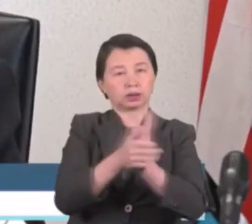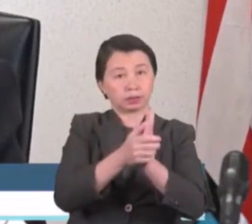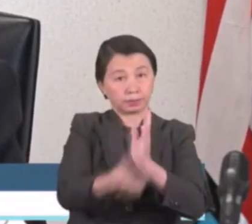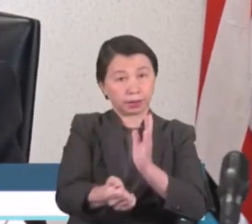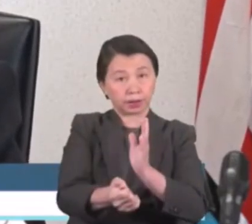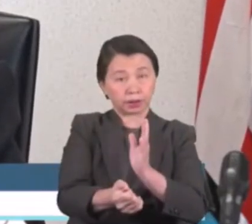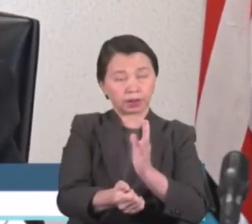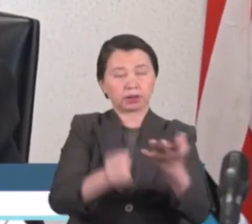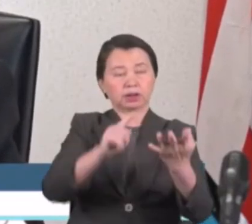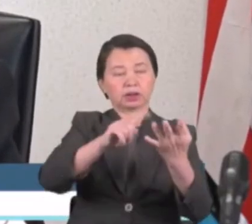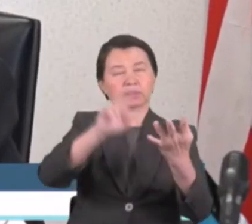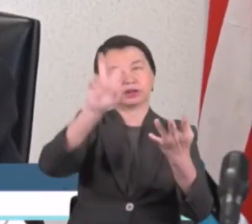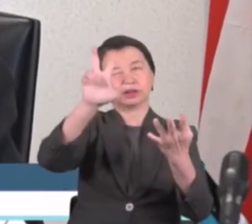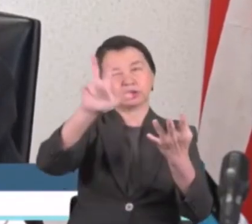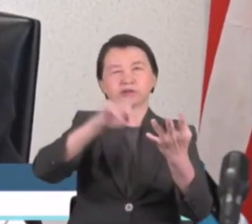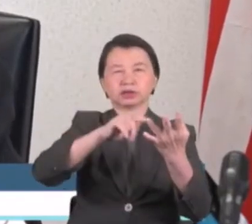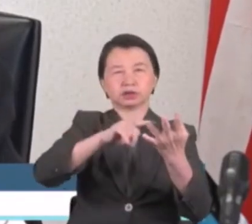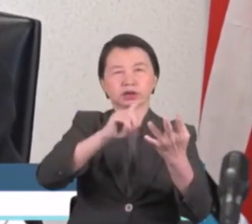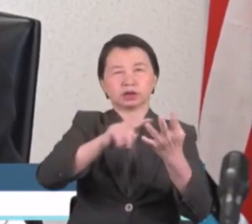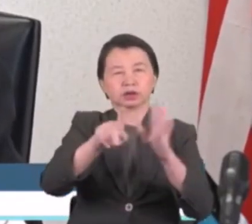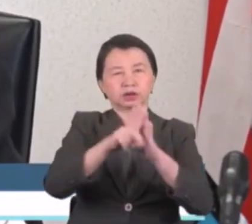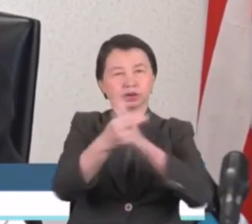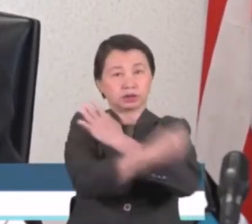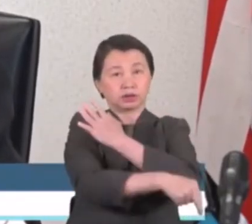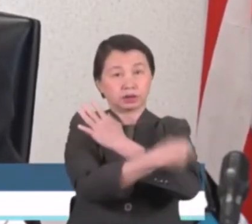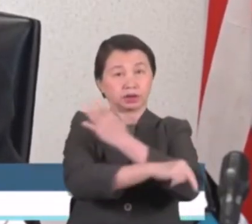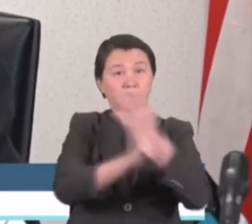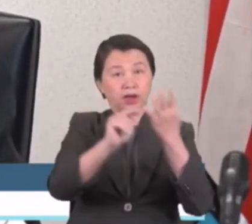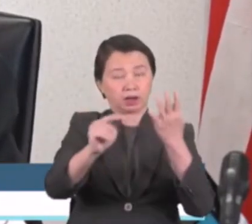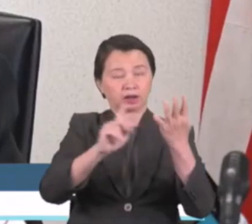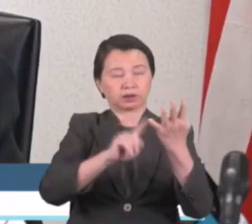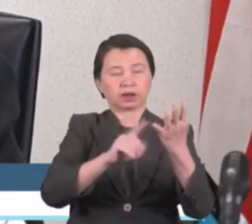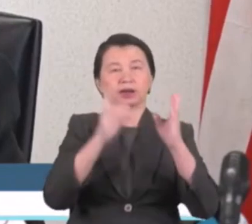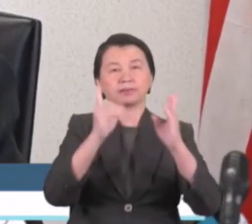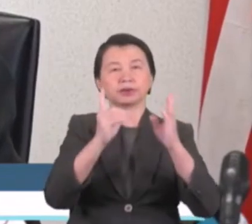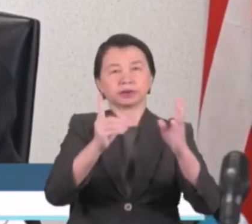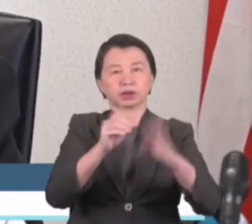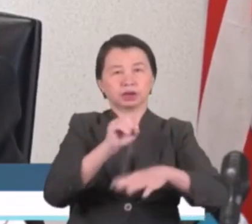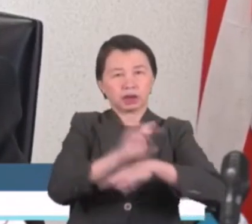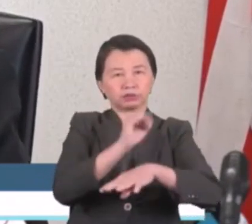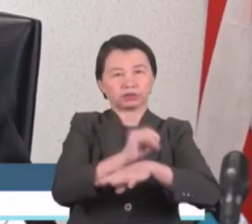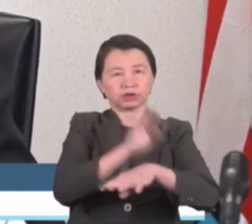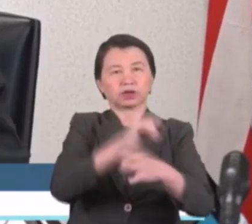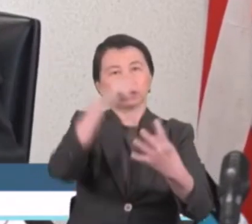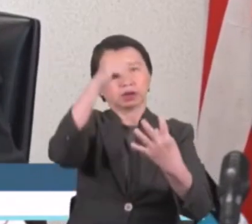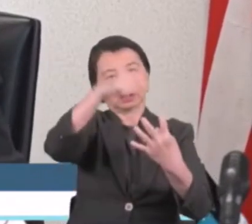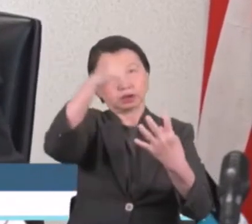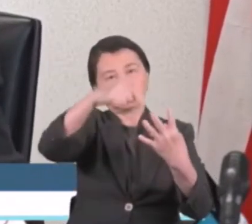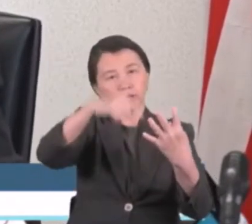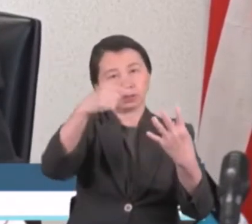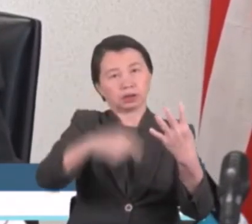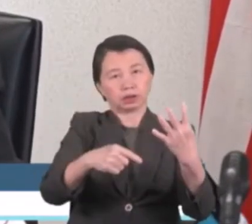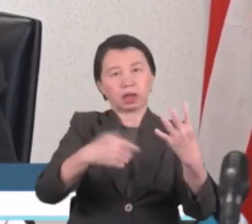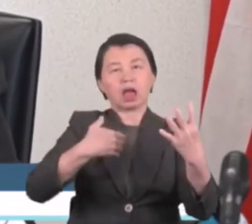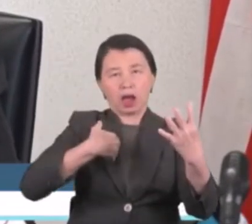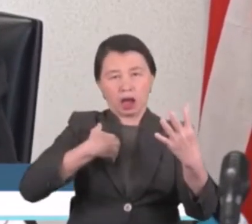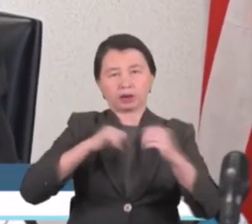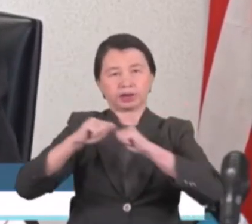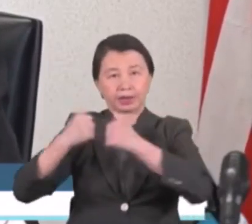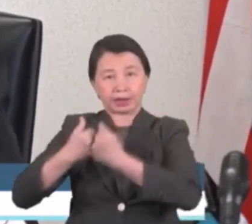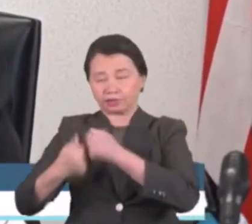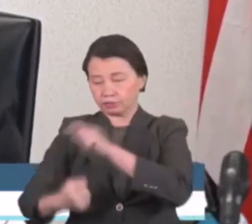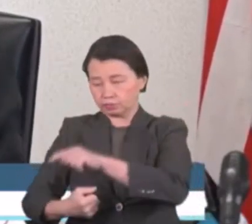kemahiran. Yang ketiga, modul kenegaraan dan modul pendidikan dan kaunseling. Setiap modul ni memang ada